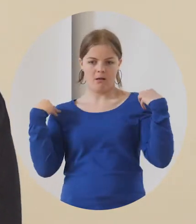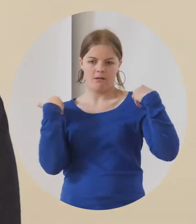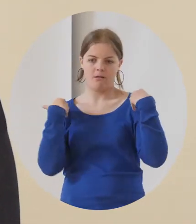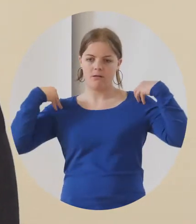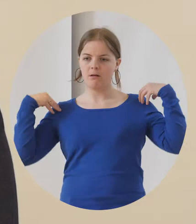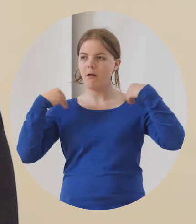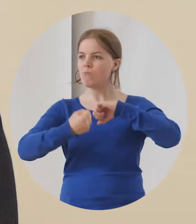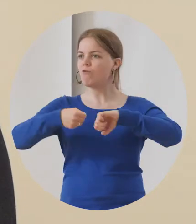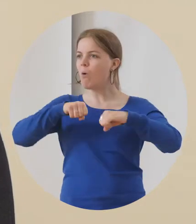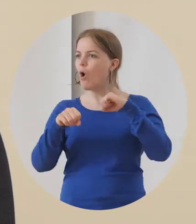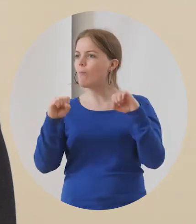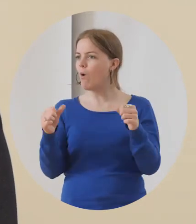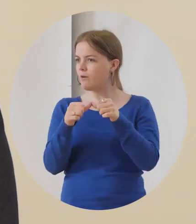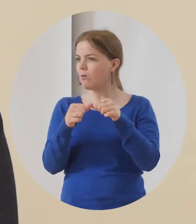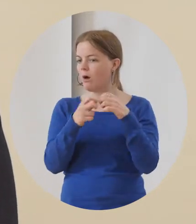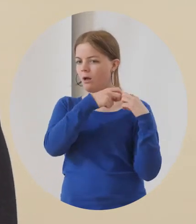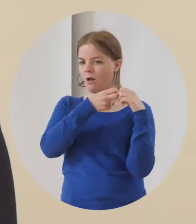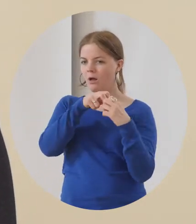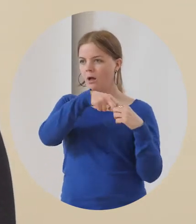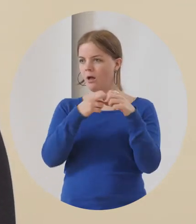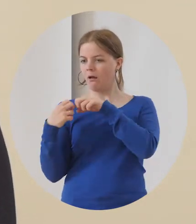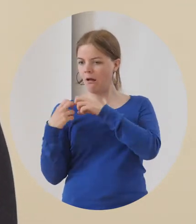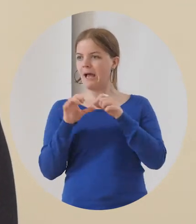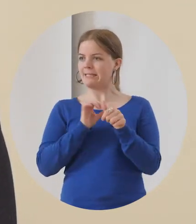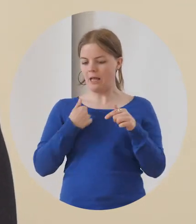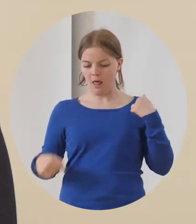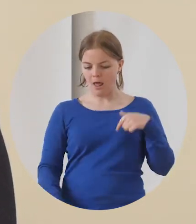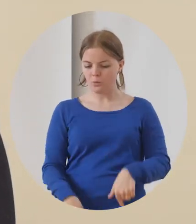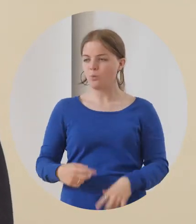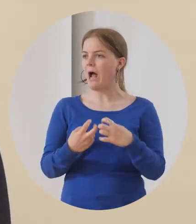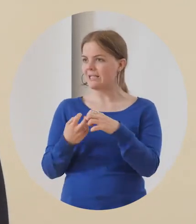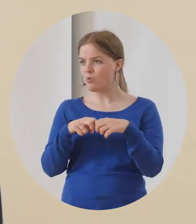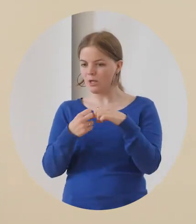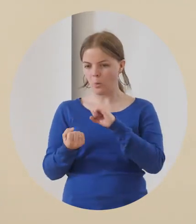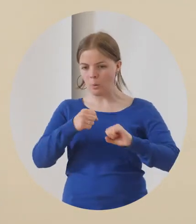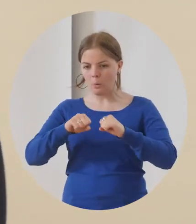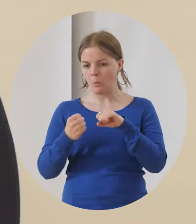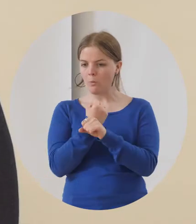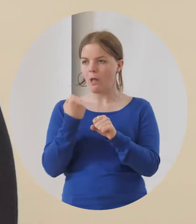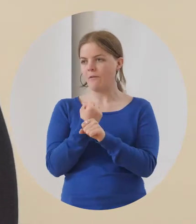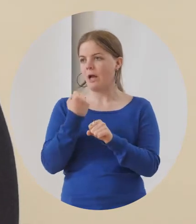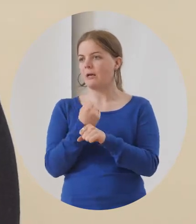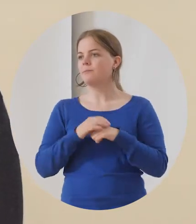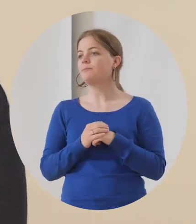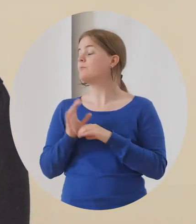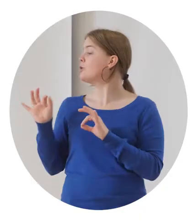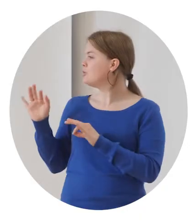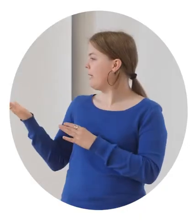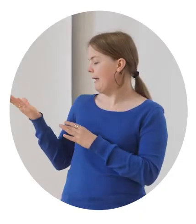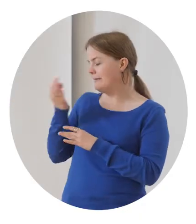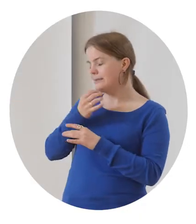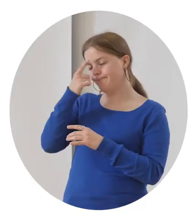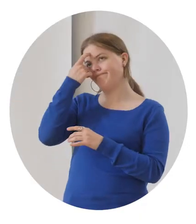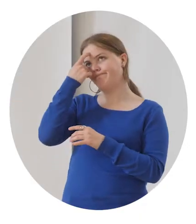quels mouvements sont possibles au niveau de cette épaule et de mobiliser comme ça les différentes articulations possibles. Et du